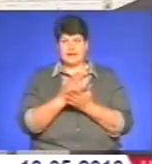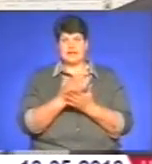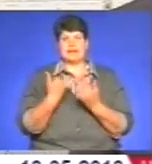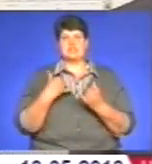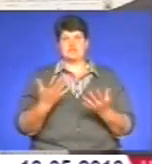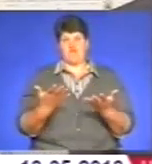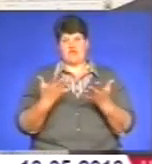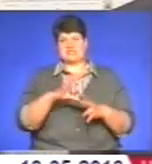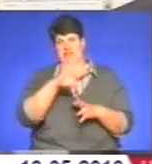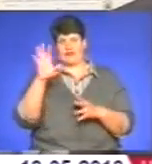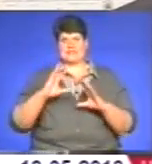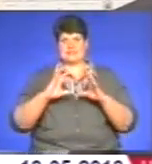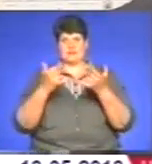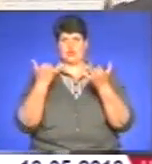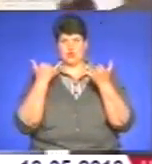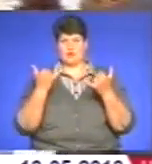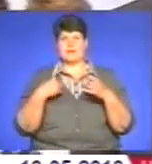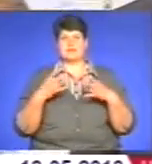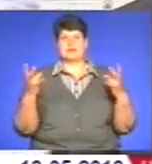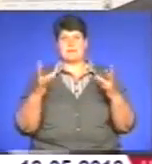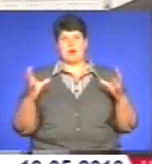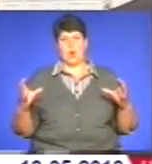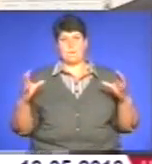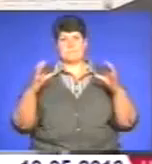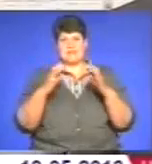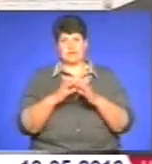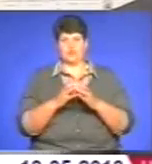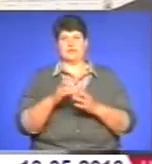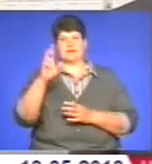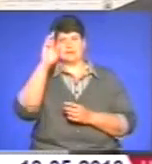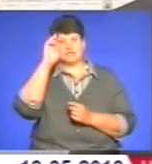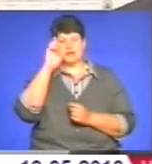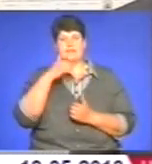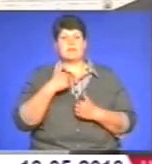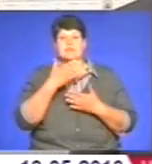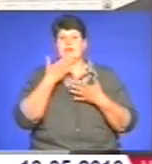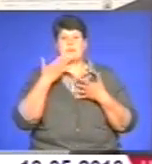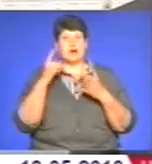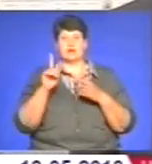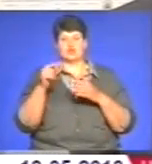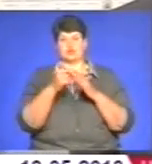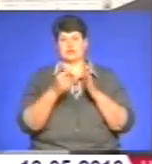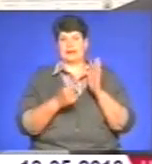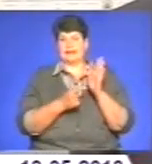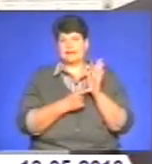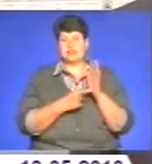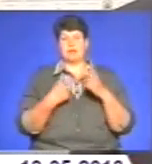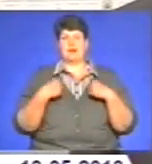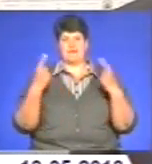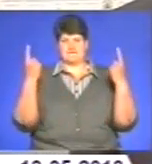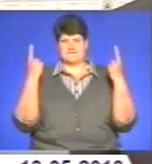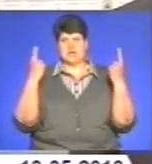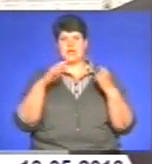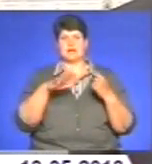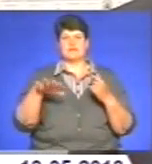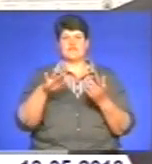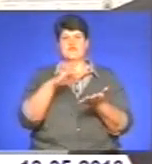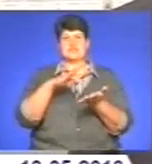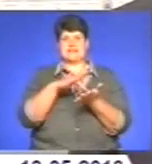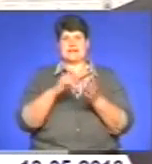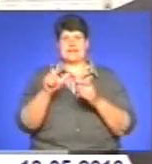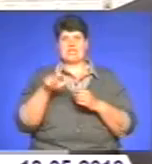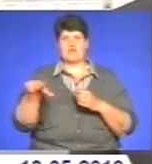сьогодні, але нам треба об'єднувати державу. Нам немає що ділити. Ми велика країна в центрі Європи, і ми